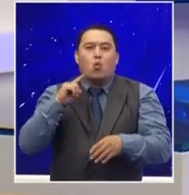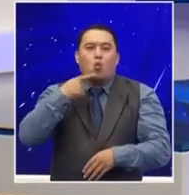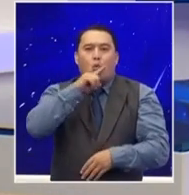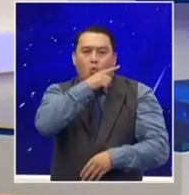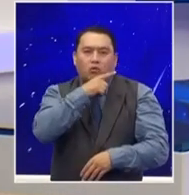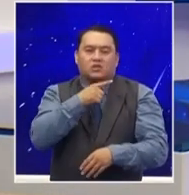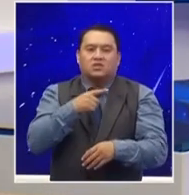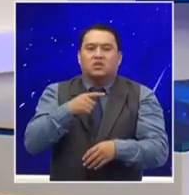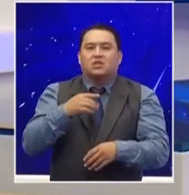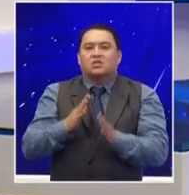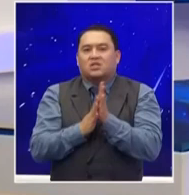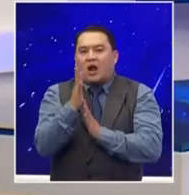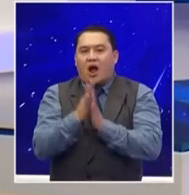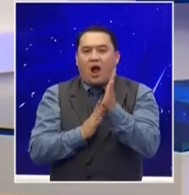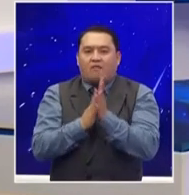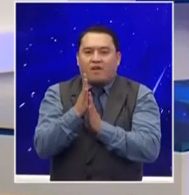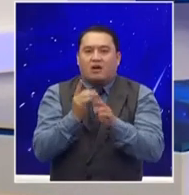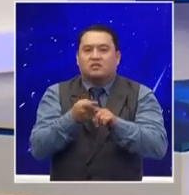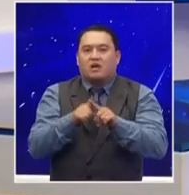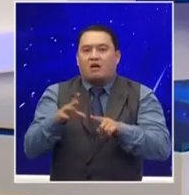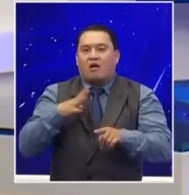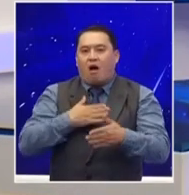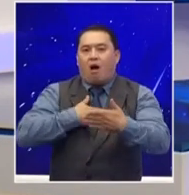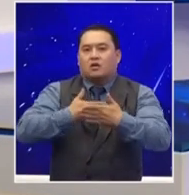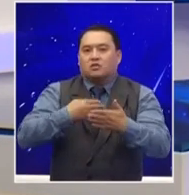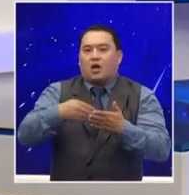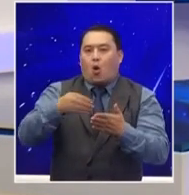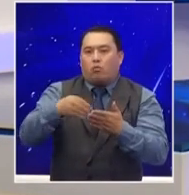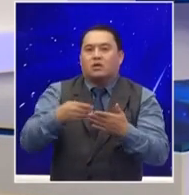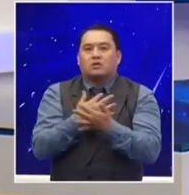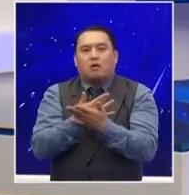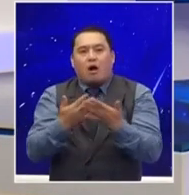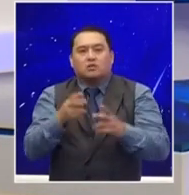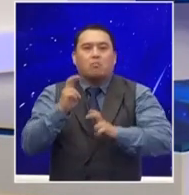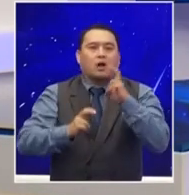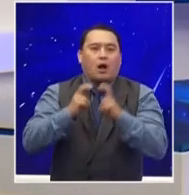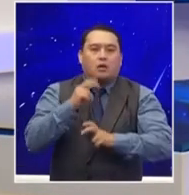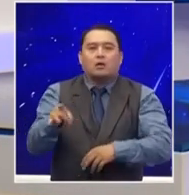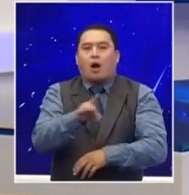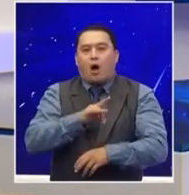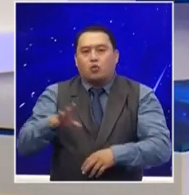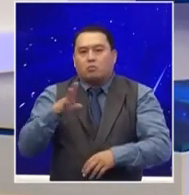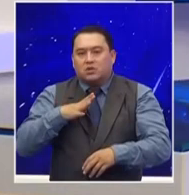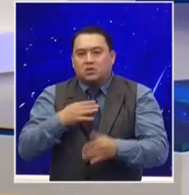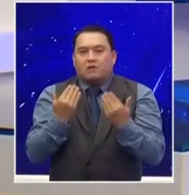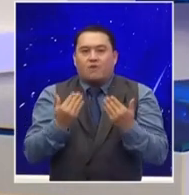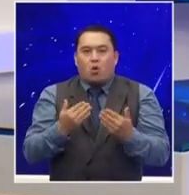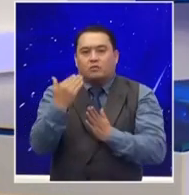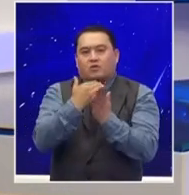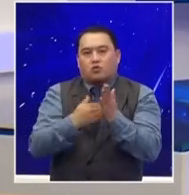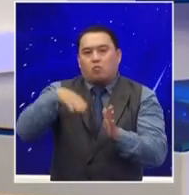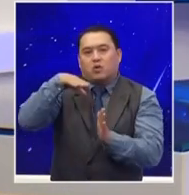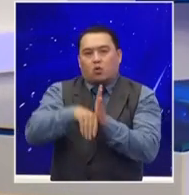производством кукурузы, люцерны и силоса, активно закупаемыми разными предприятиями района. Теперь же в список